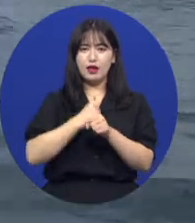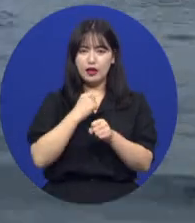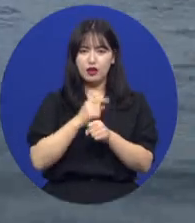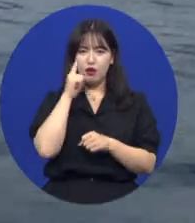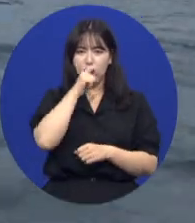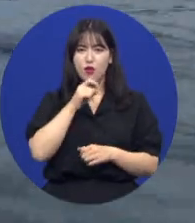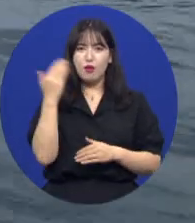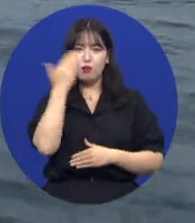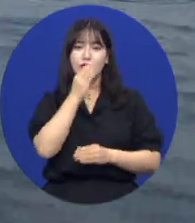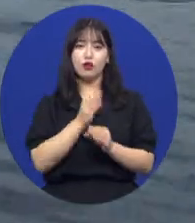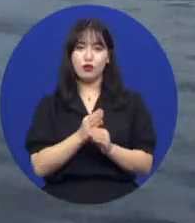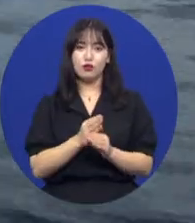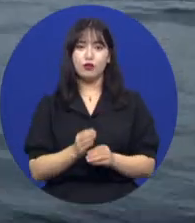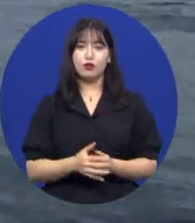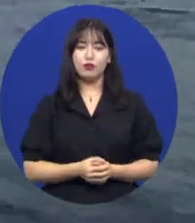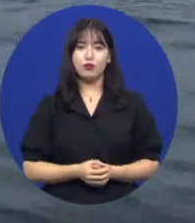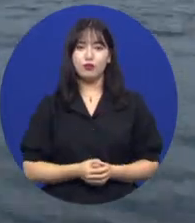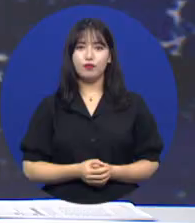있습니다